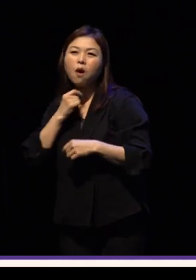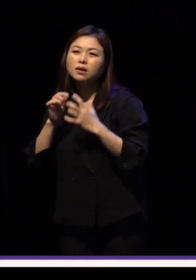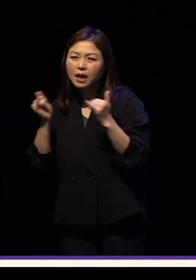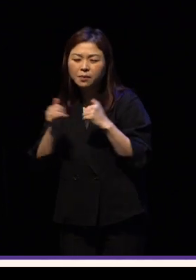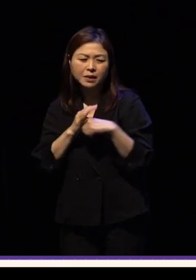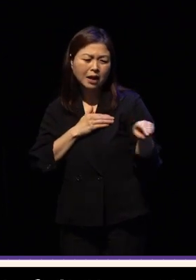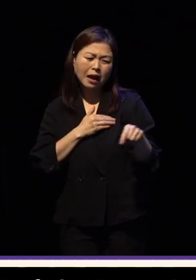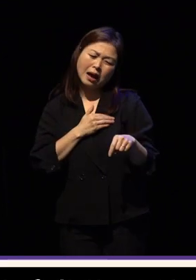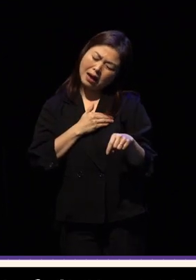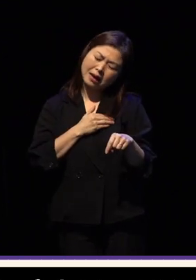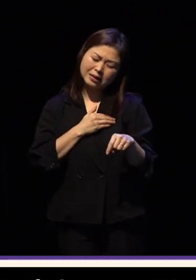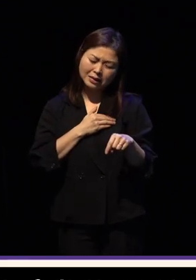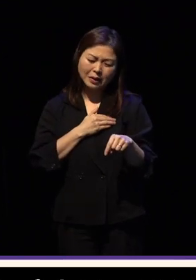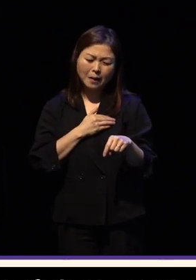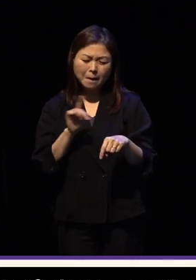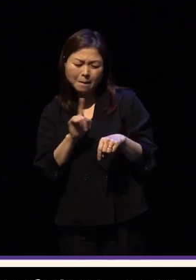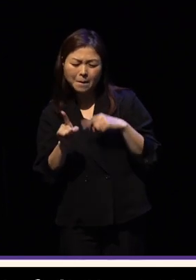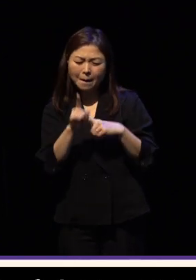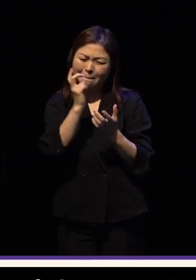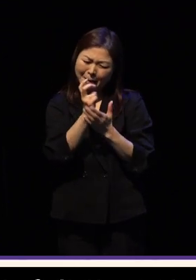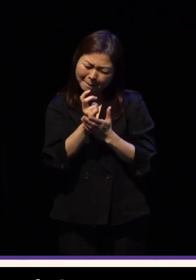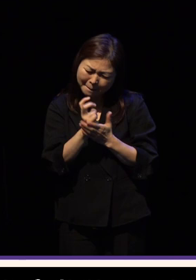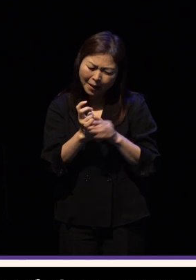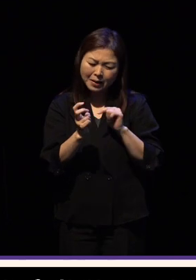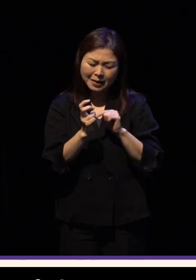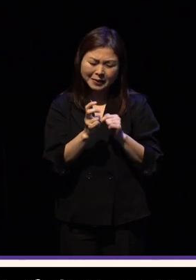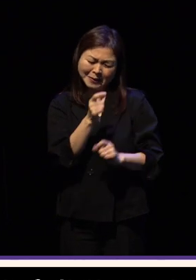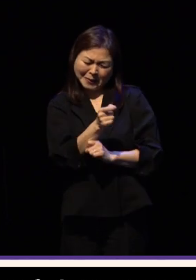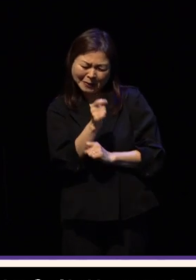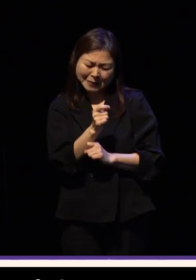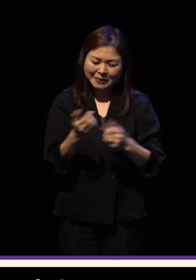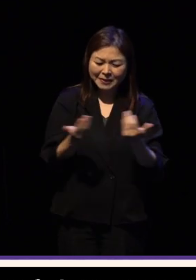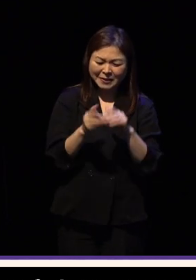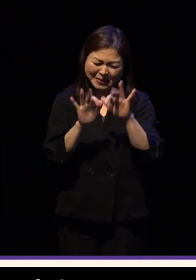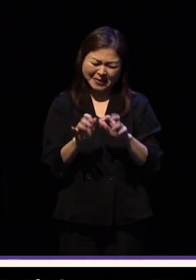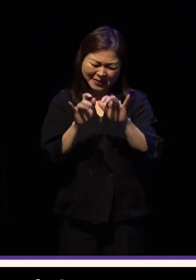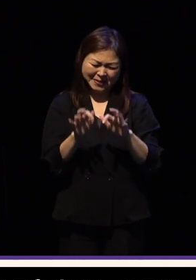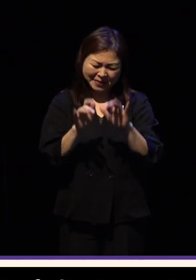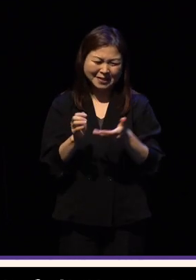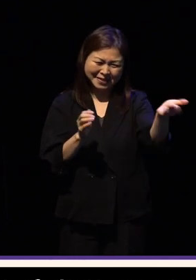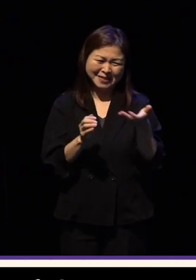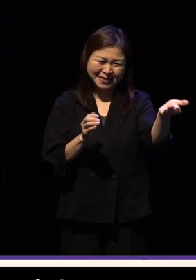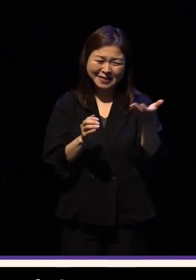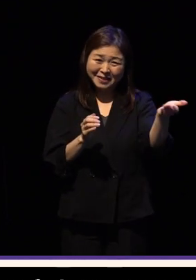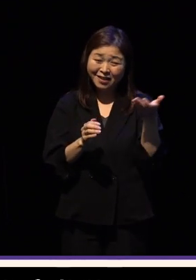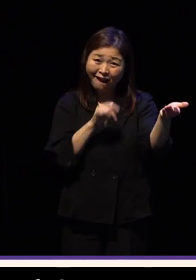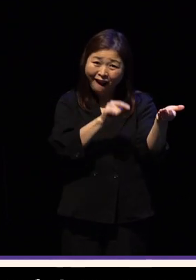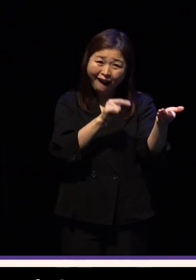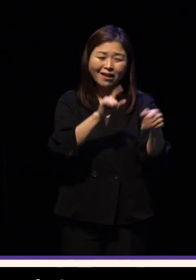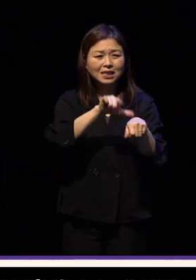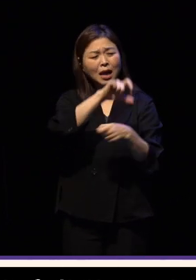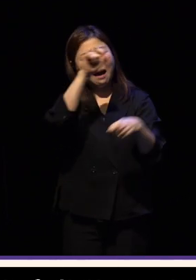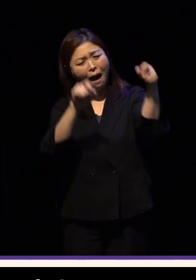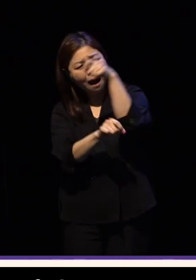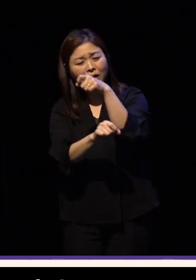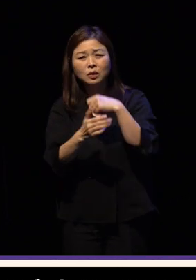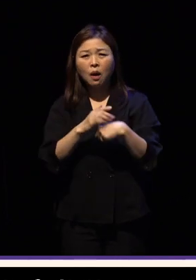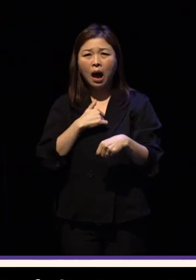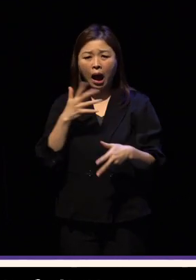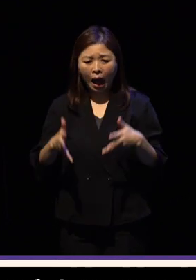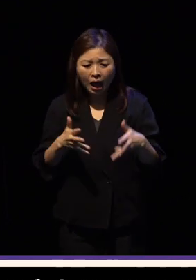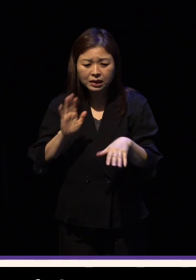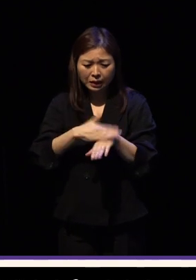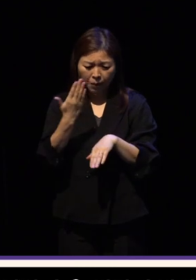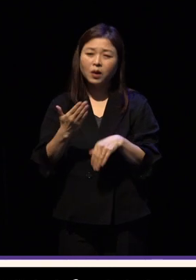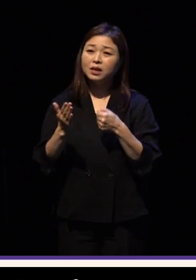이런 행정적인 부분에 익숙하지 않다 보니까 결국은 남의 손을 빌릴 수밖에 없다.